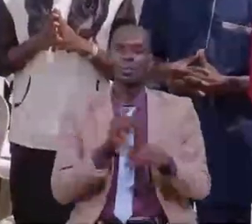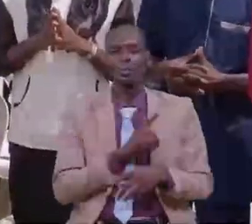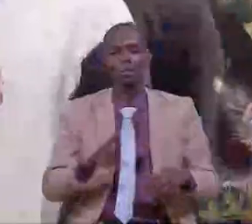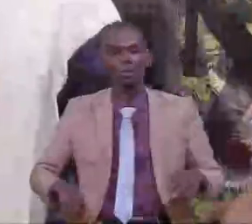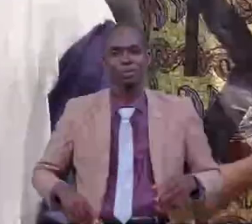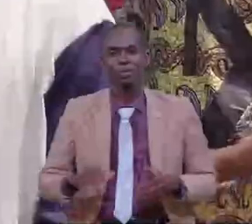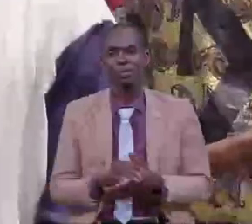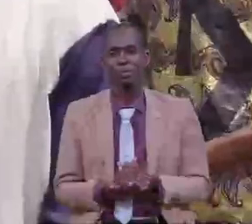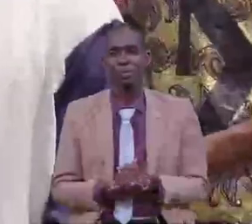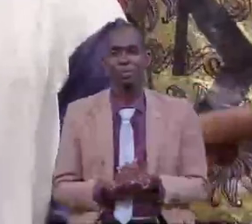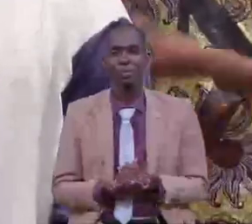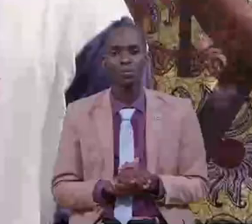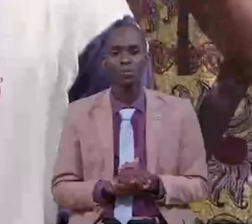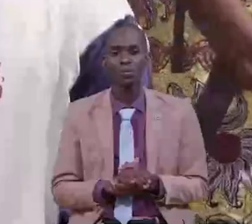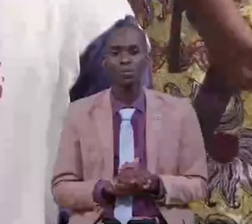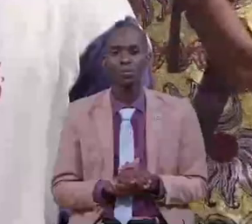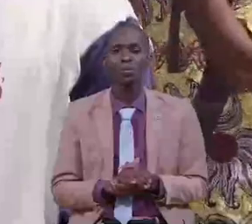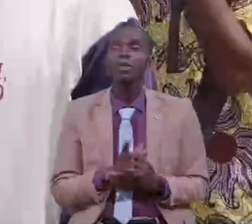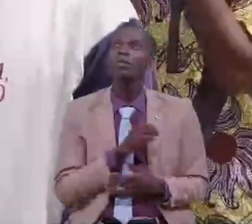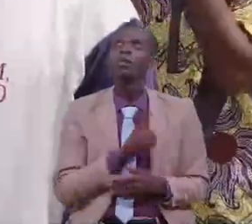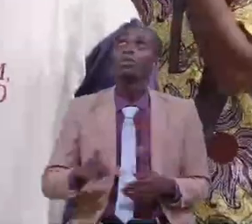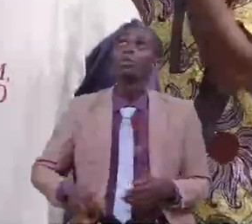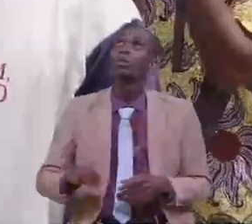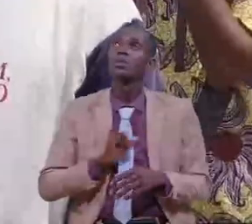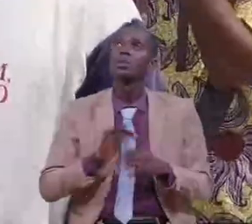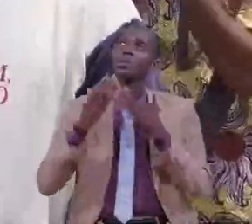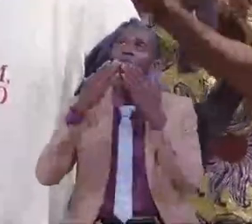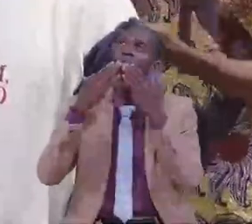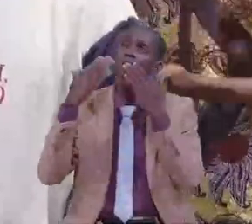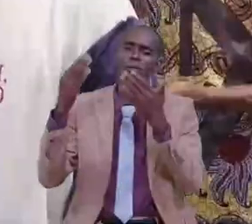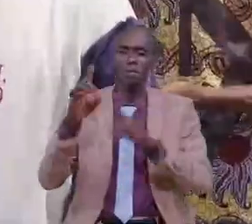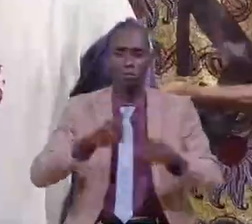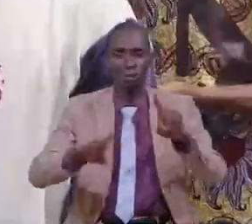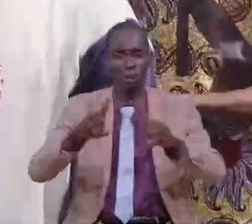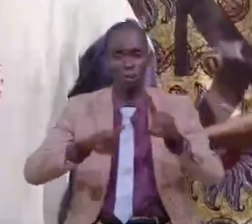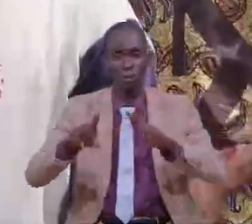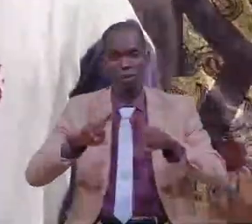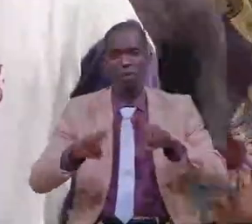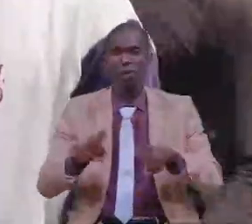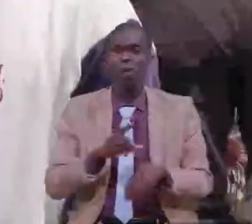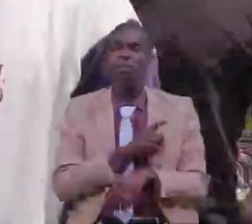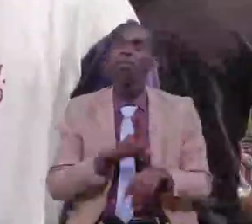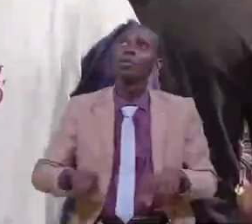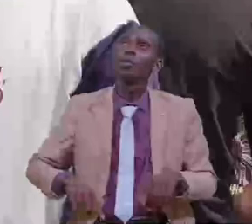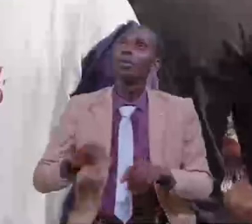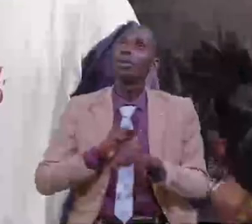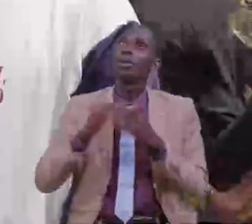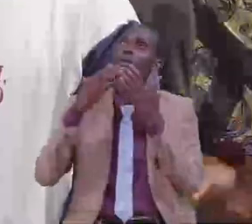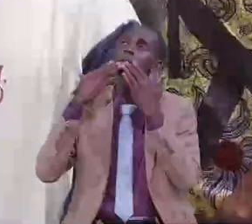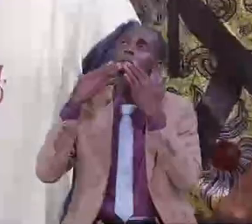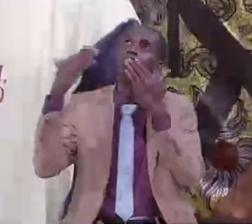Remets-la au Seigneur. Seigneur, je te remercie. Dis-le, Seigneur, je te